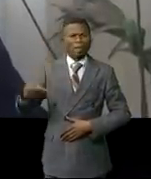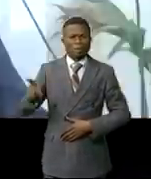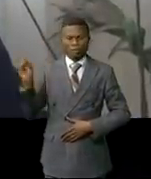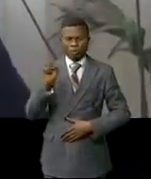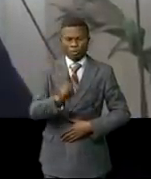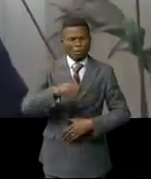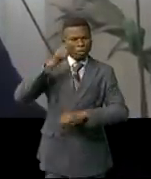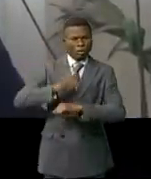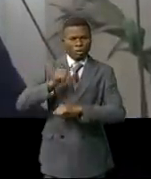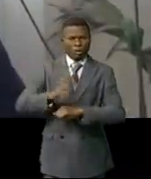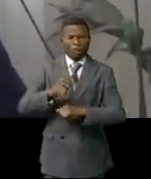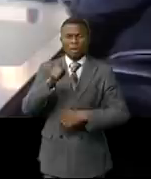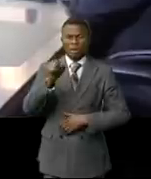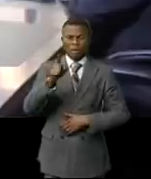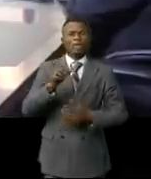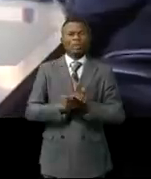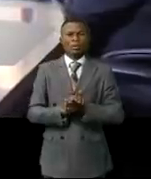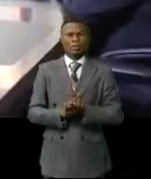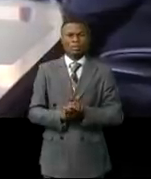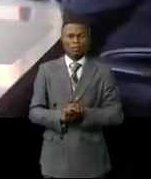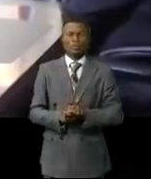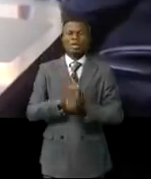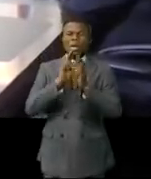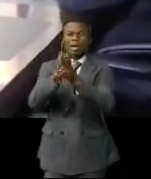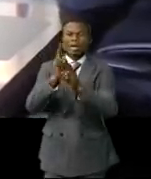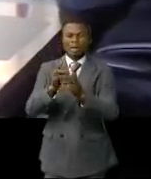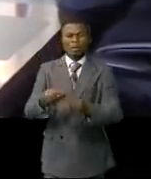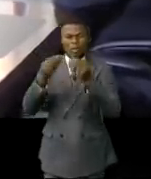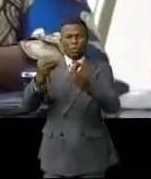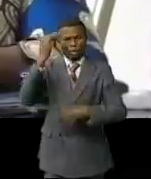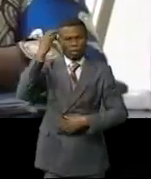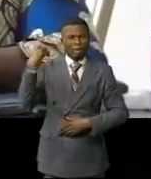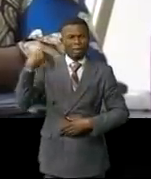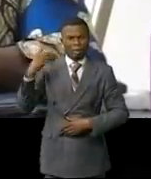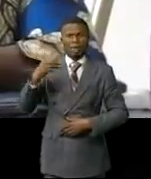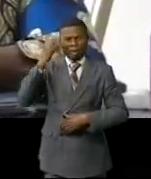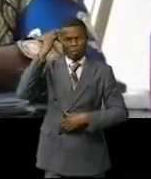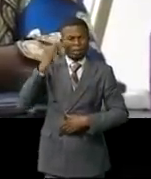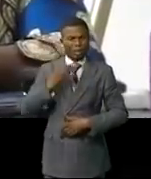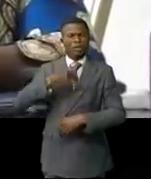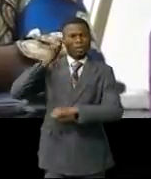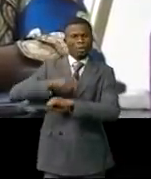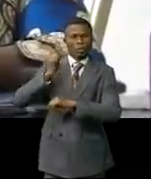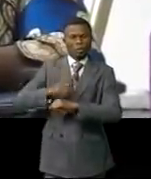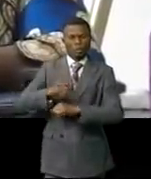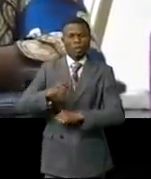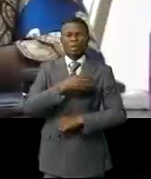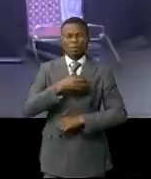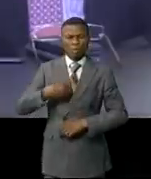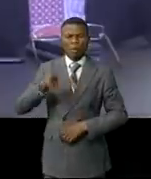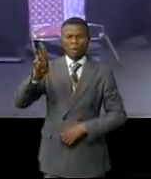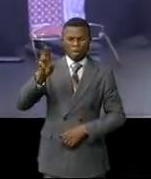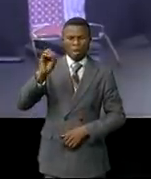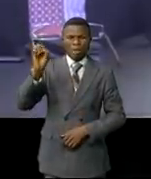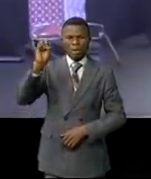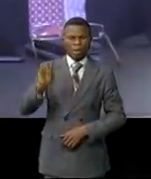la Justice, Jospin Bitafouanoa, en a fait rapport à la ministre d'État, ministre de la Justice et garde des Sceaux, Rose Mutombo Kiese, qui